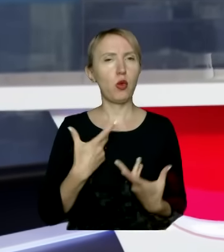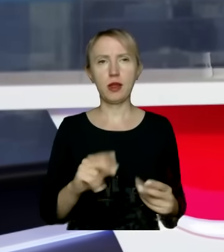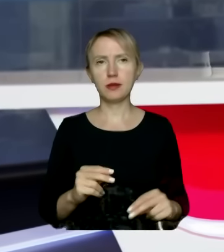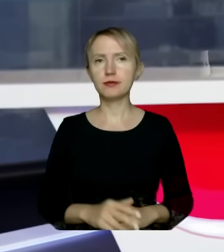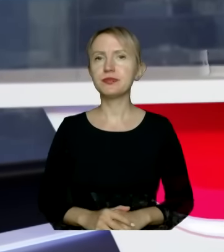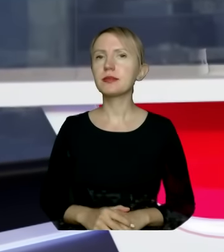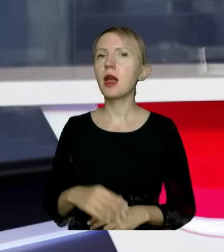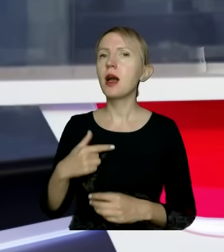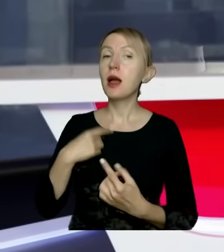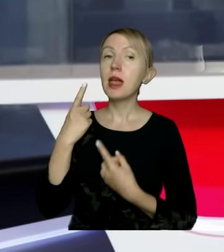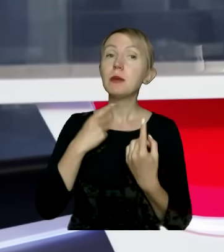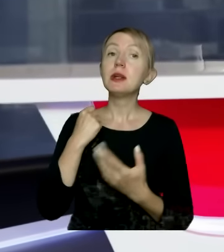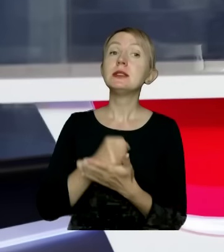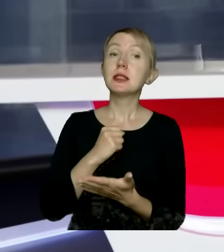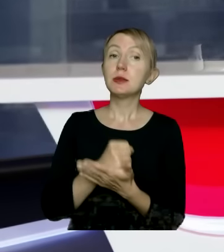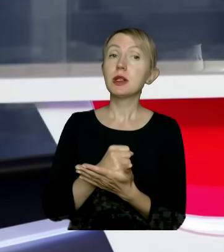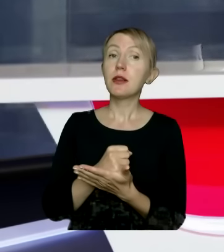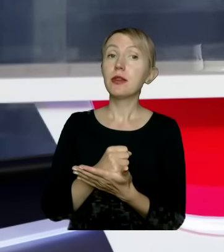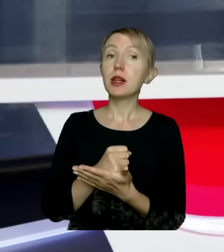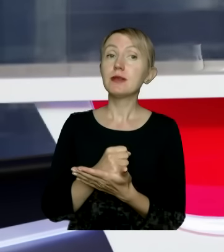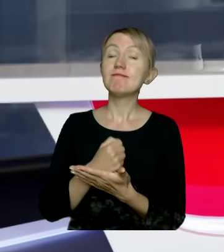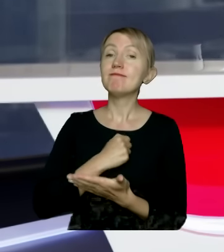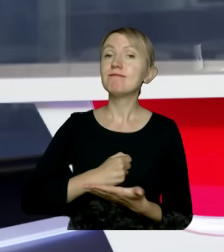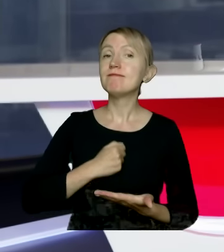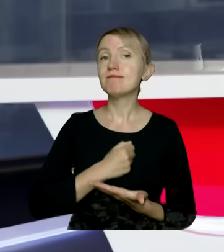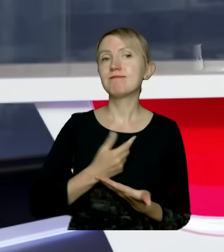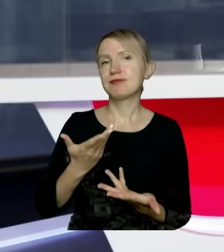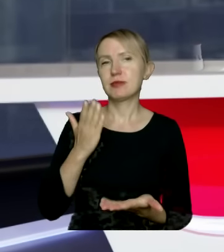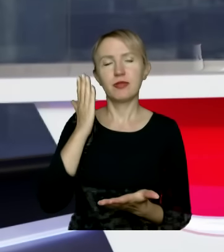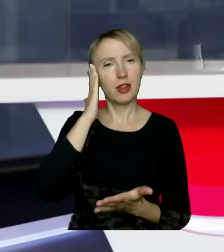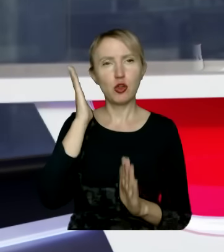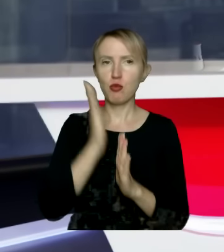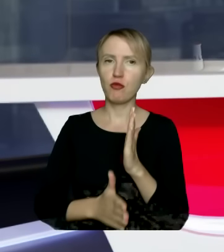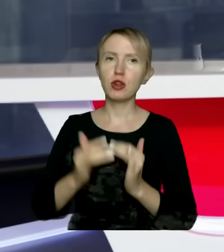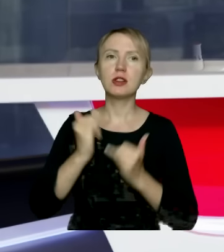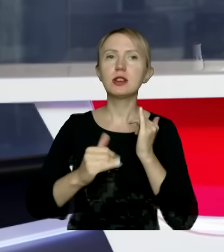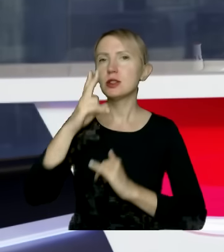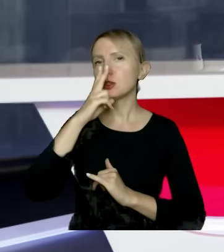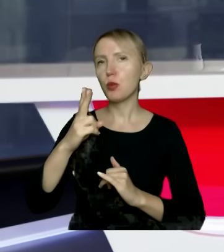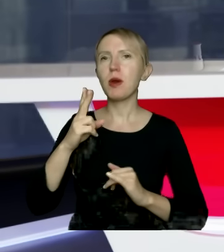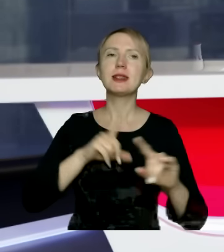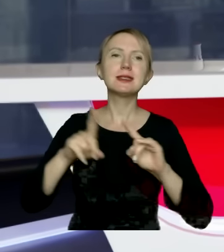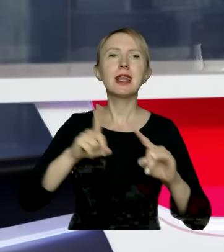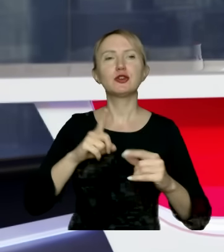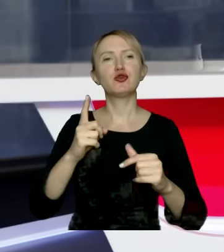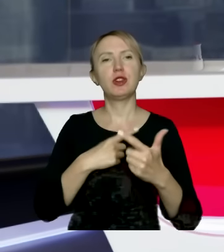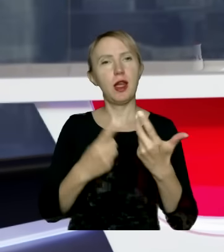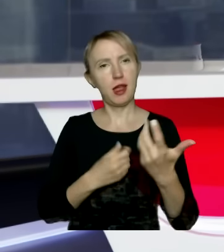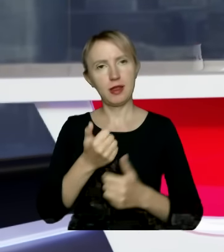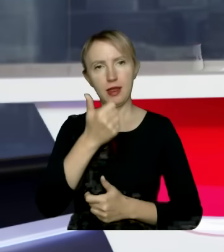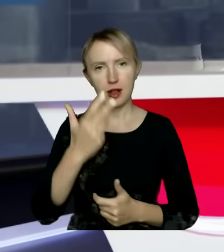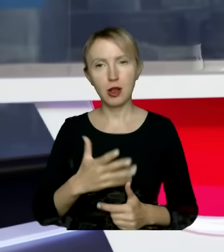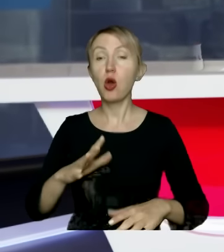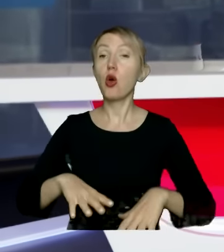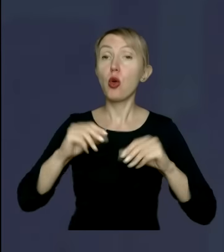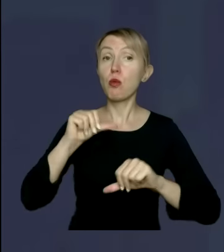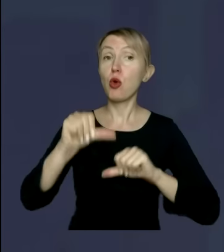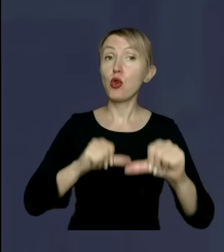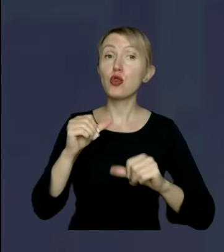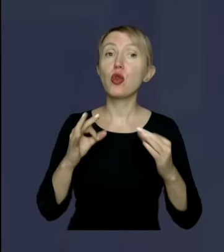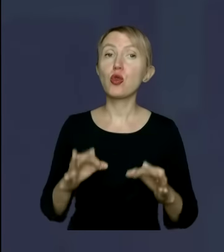Ja myślę że sprawa niestety jest dość jasna Jeśli spojrzymy na szeroki kontekst czyli na to że od początku tego roku